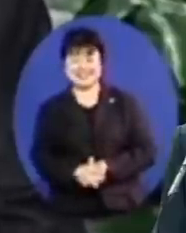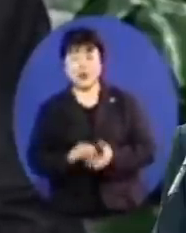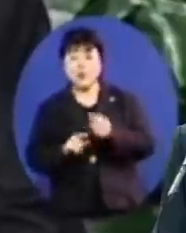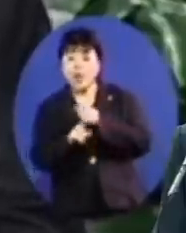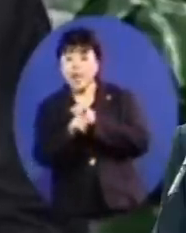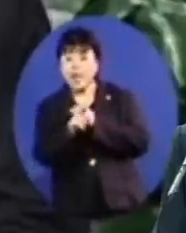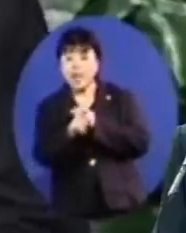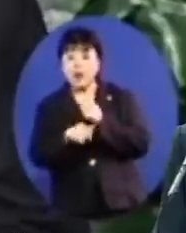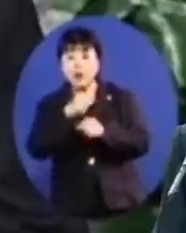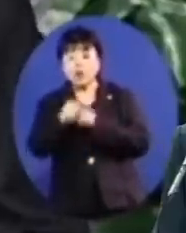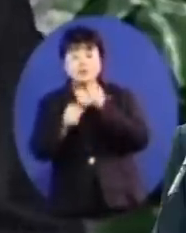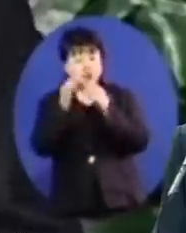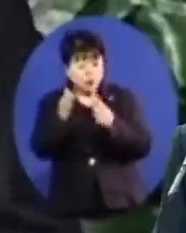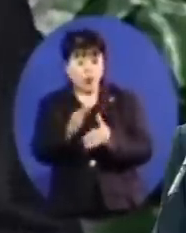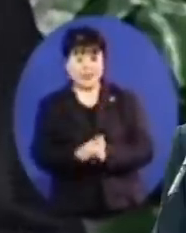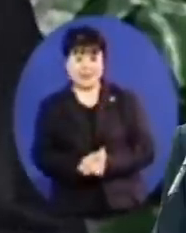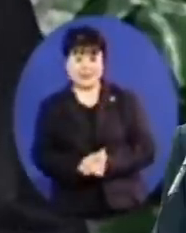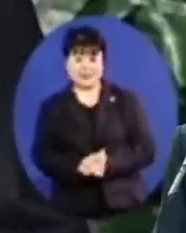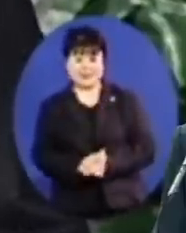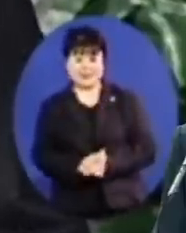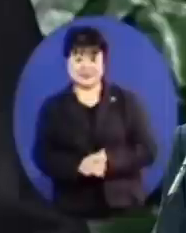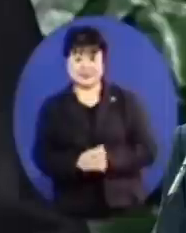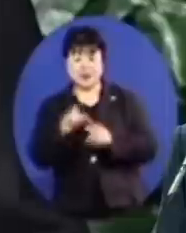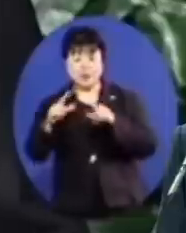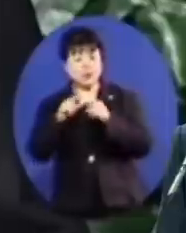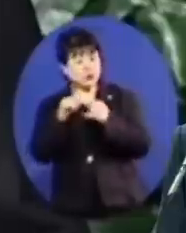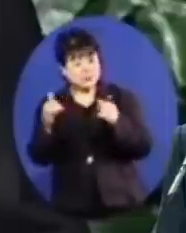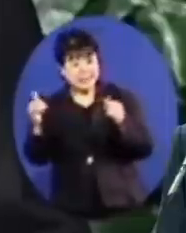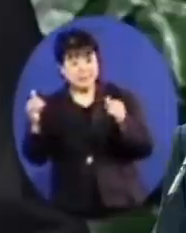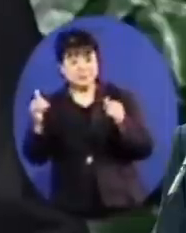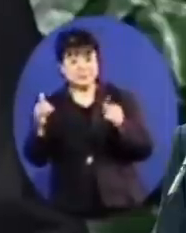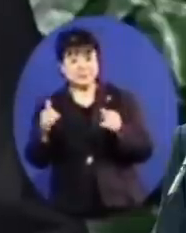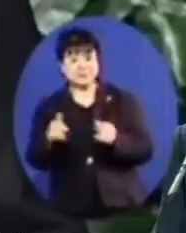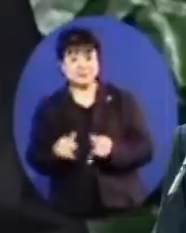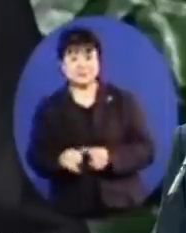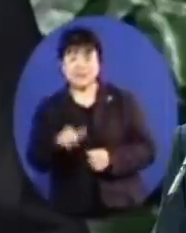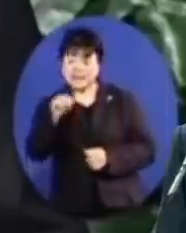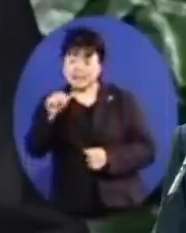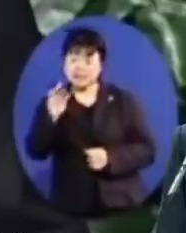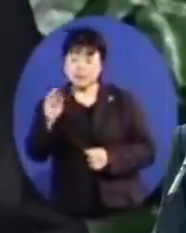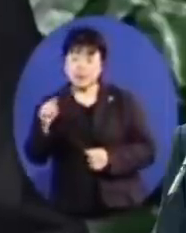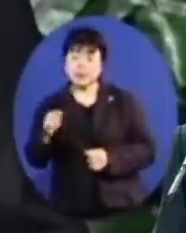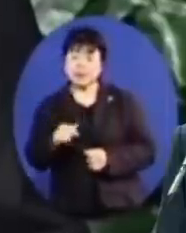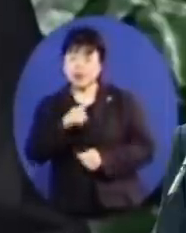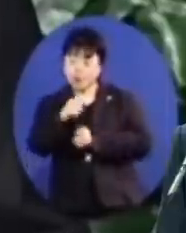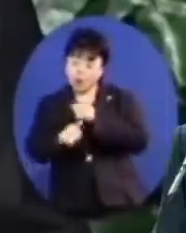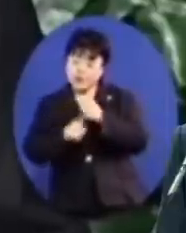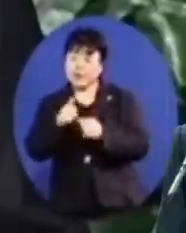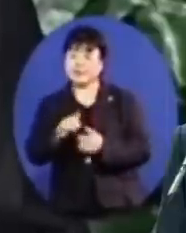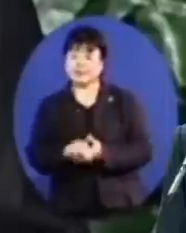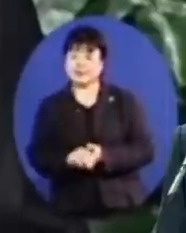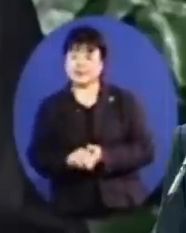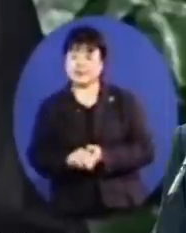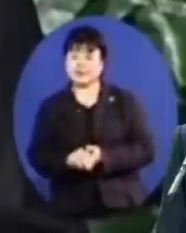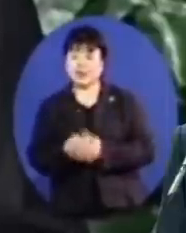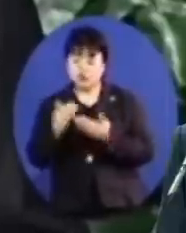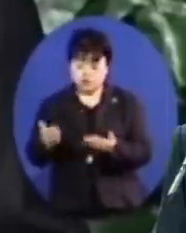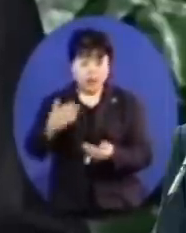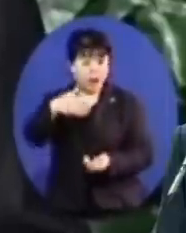왜냐하면 50년 동안에 보통 사람은 5번 5년간 휴가를